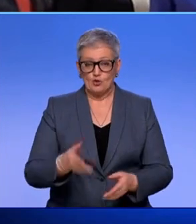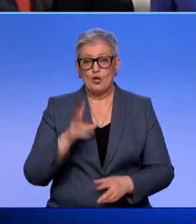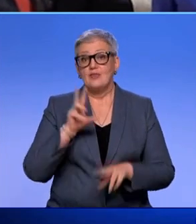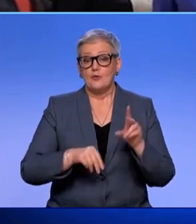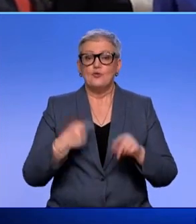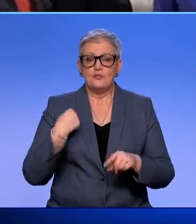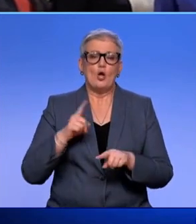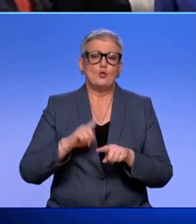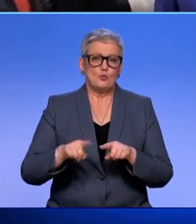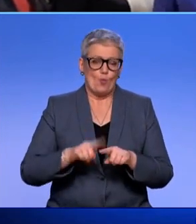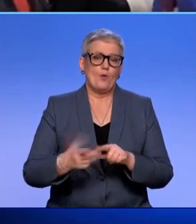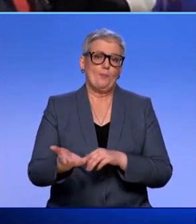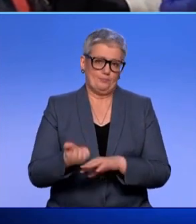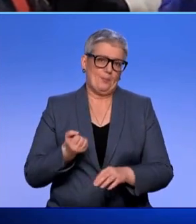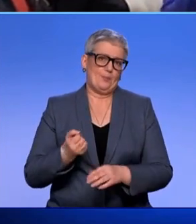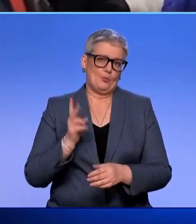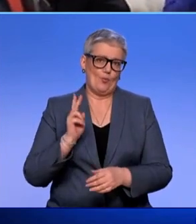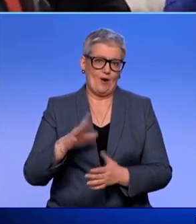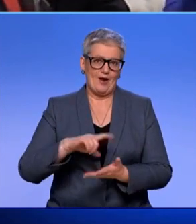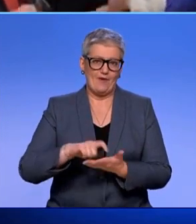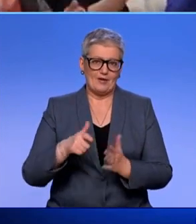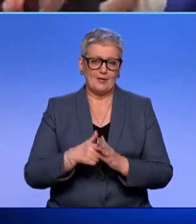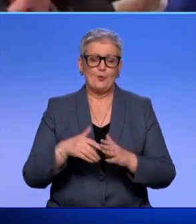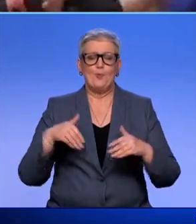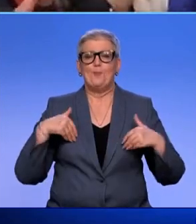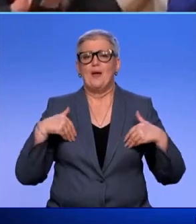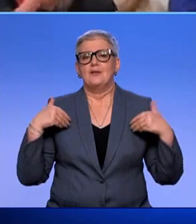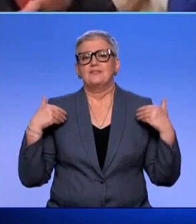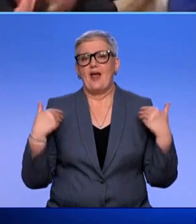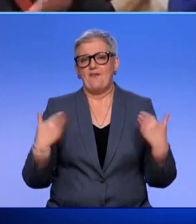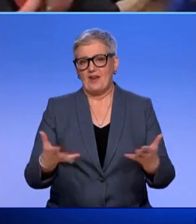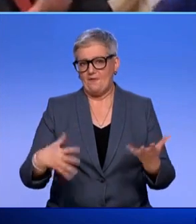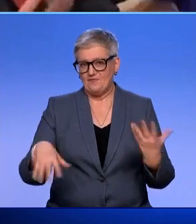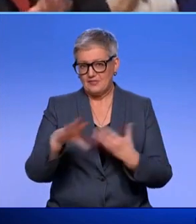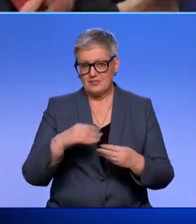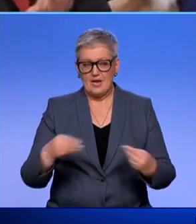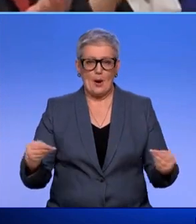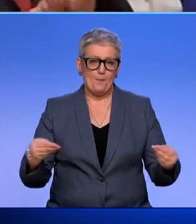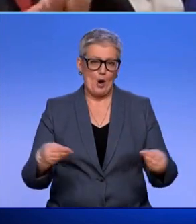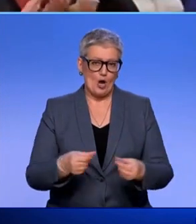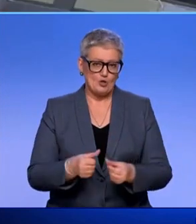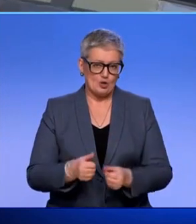скоро приобрету квартиру. Поздравляем всех пайщиков!